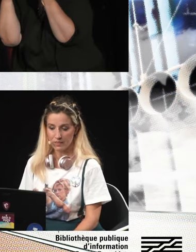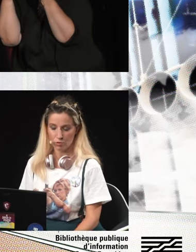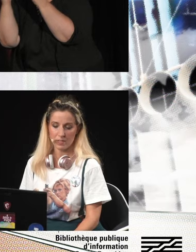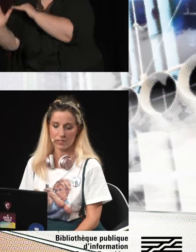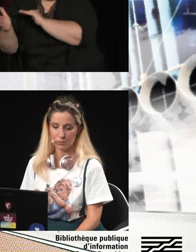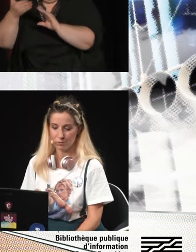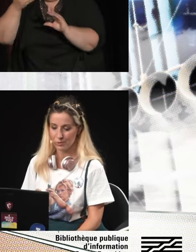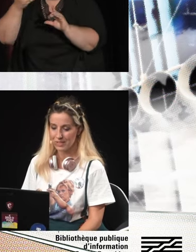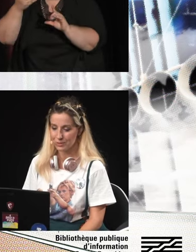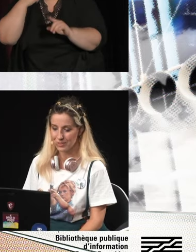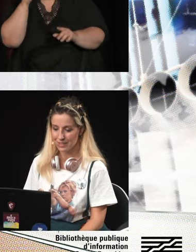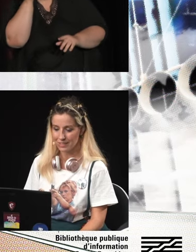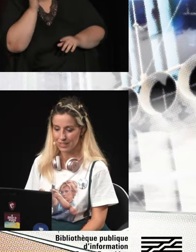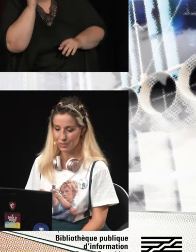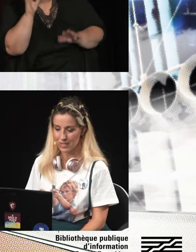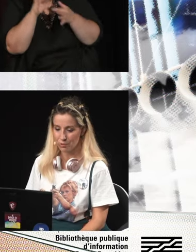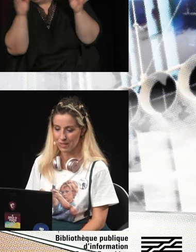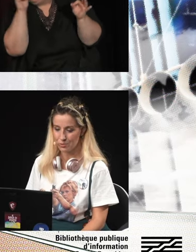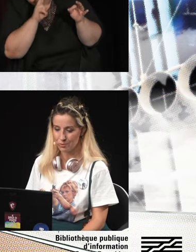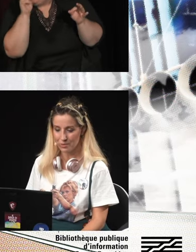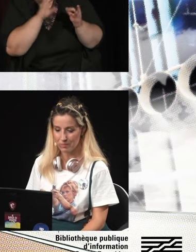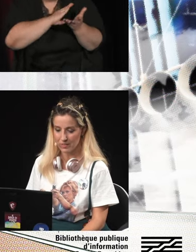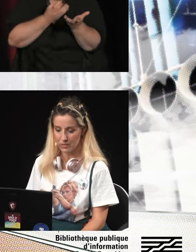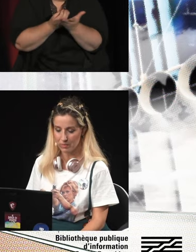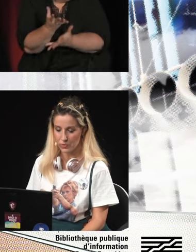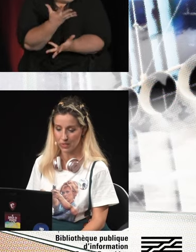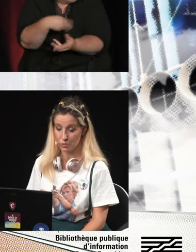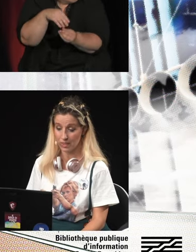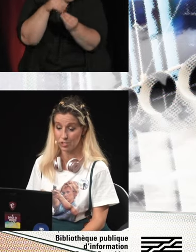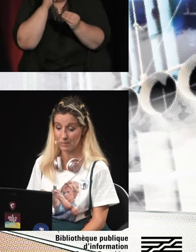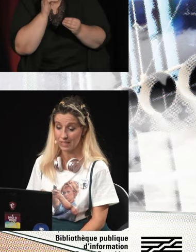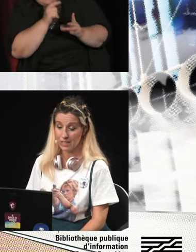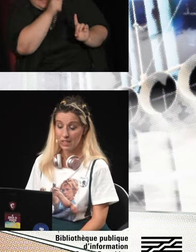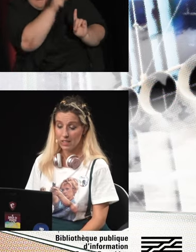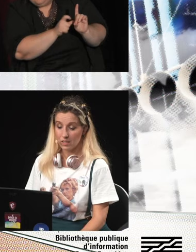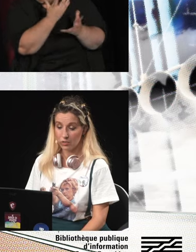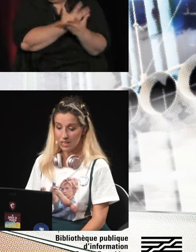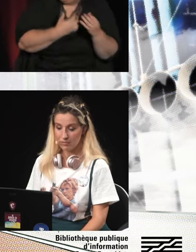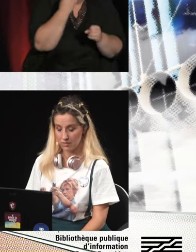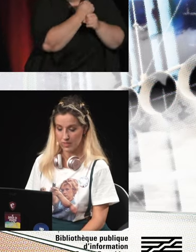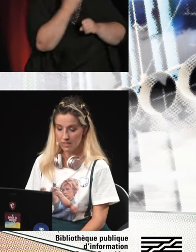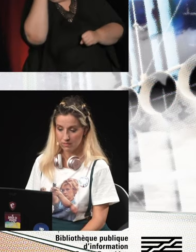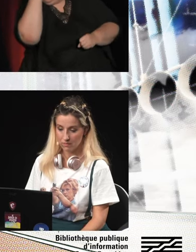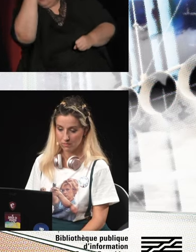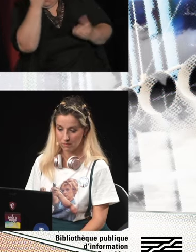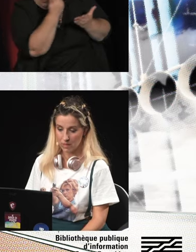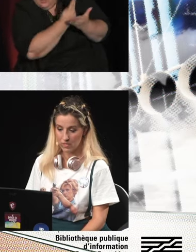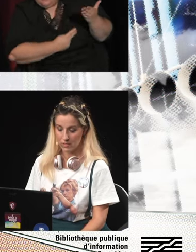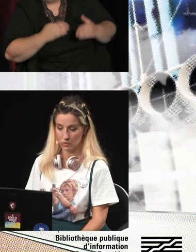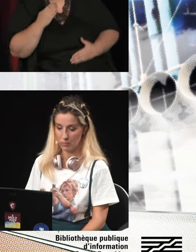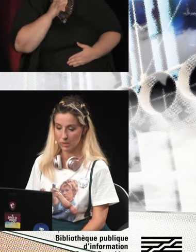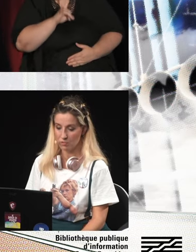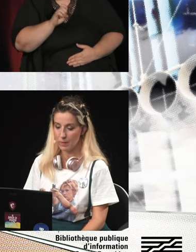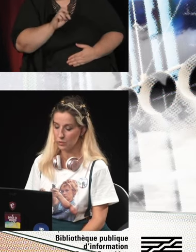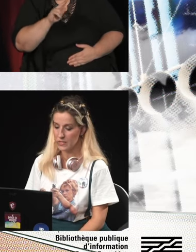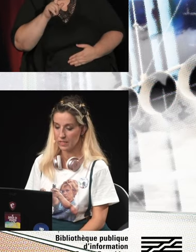fun fact, je vais essayer de vous donner quelques informations, des petits secrets sur RG, mais dans la vraie vie, même si à